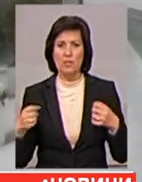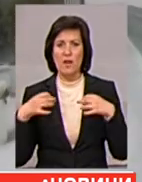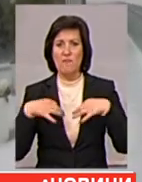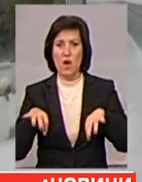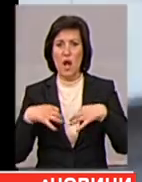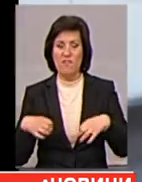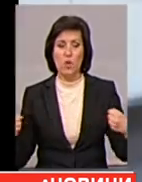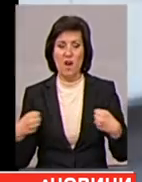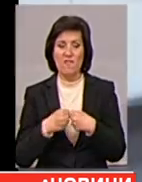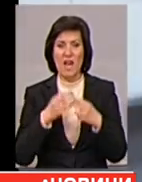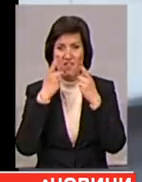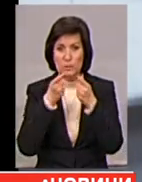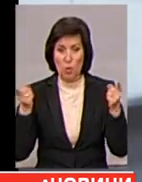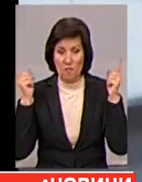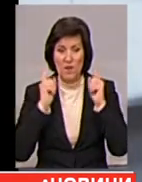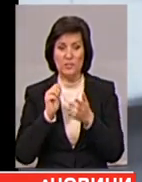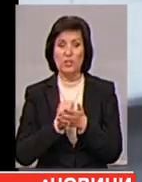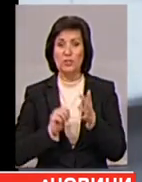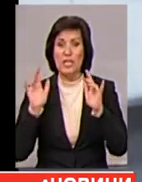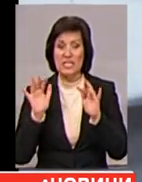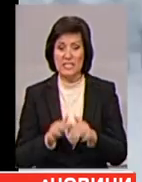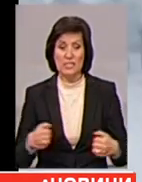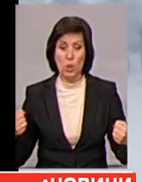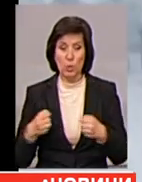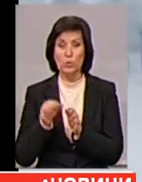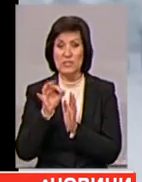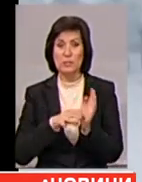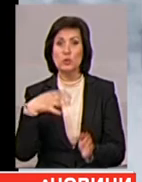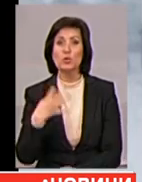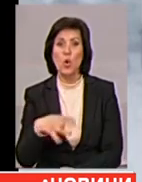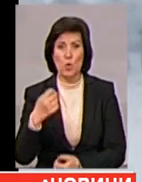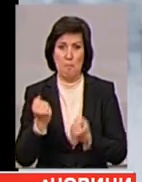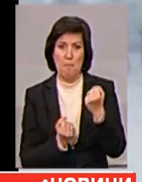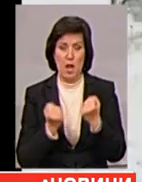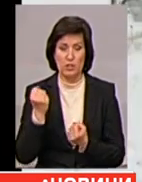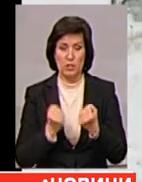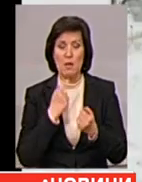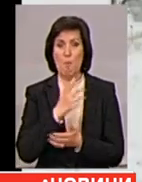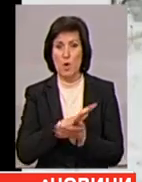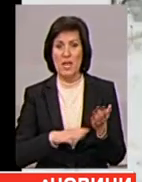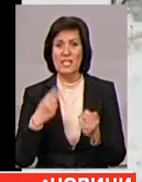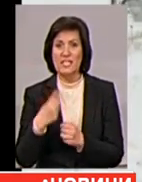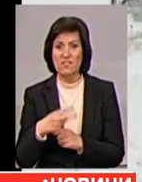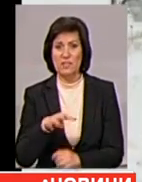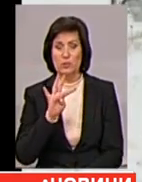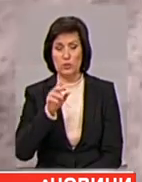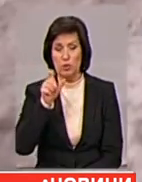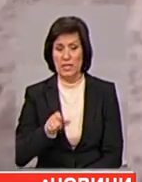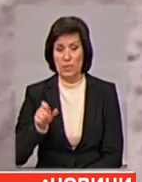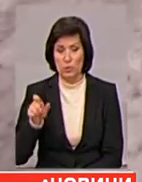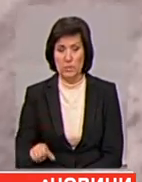автоаварія в Словаччині. Через сніг біля міста Попрад зіштовхнулося одразу близько 40 машин. Поранення дістали 24